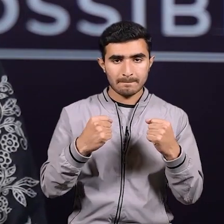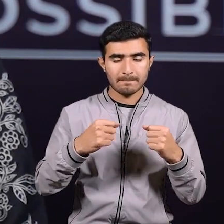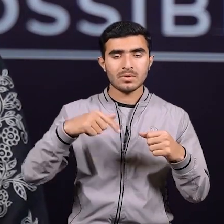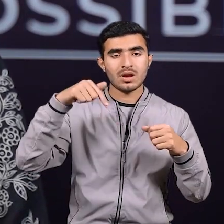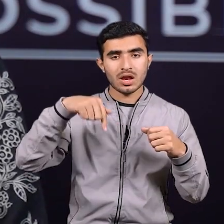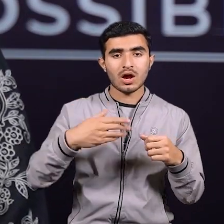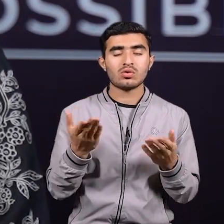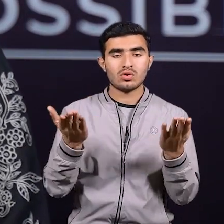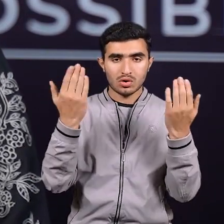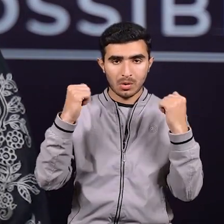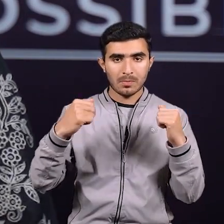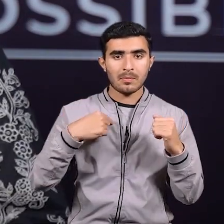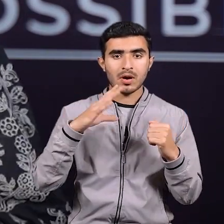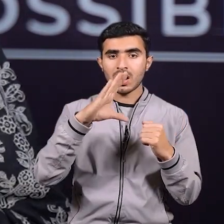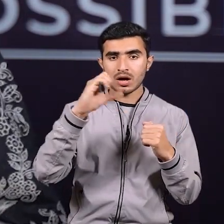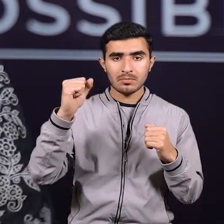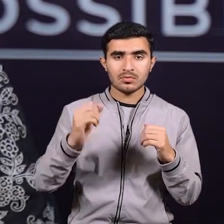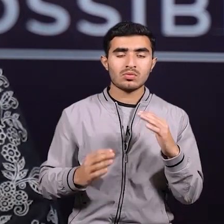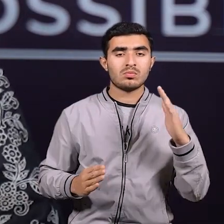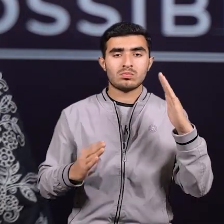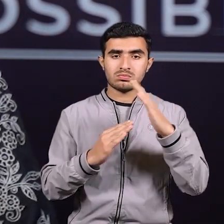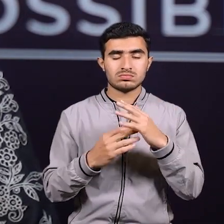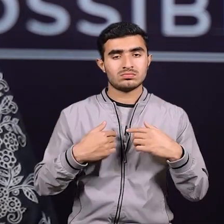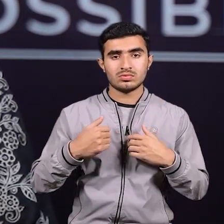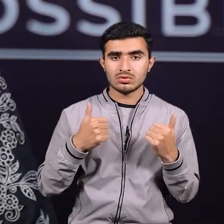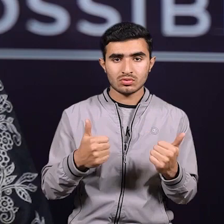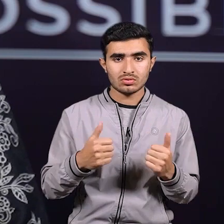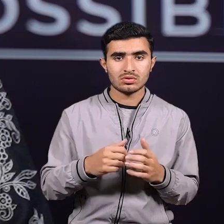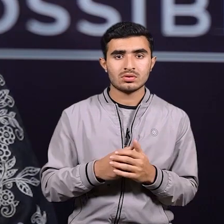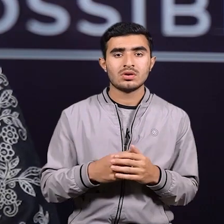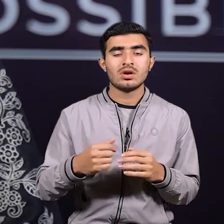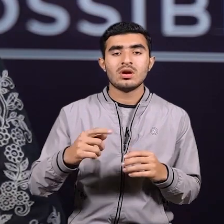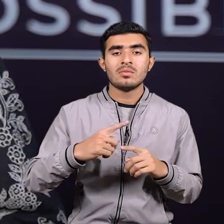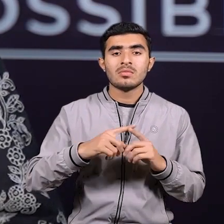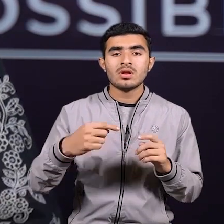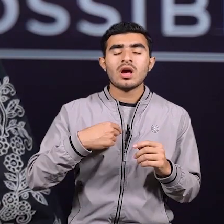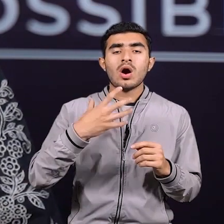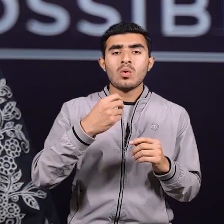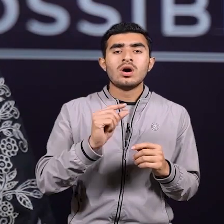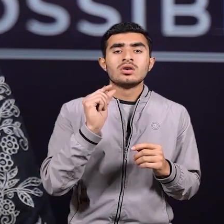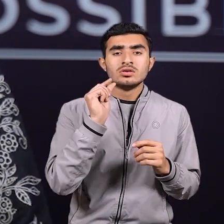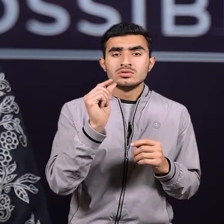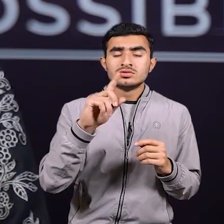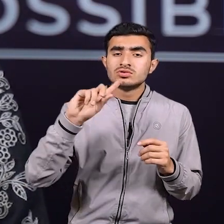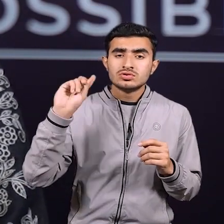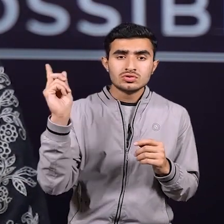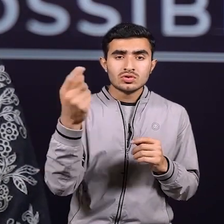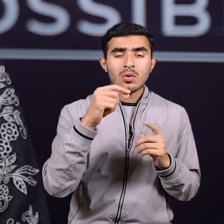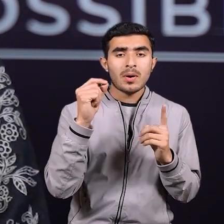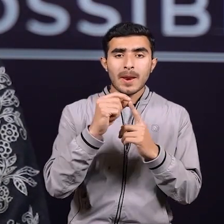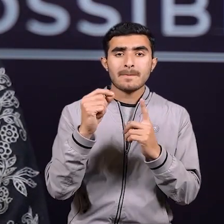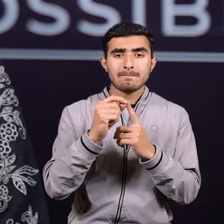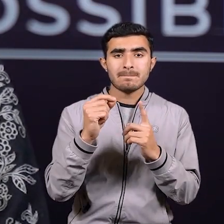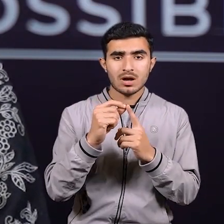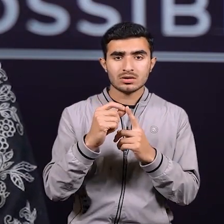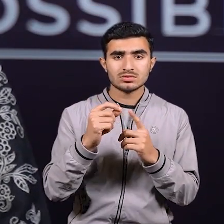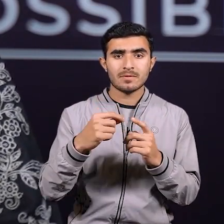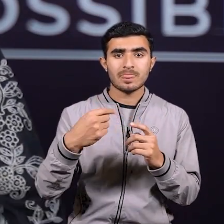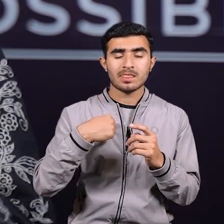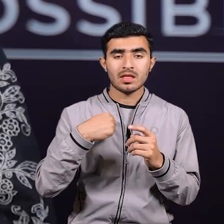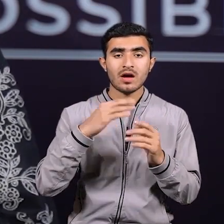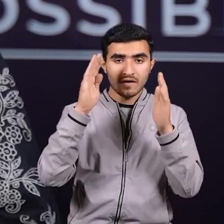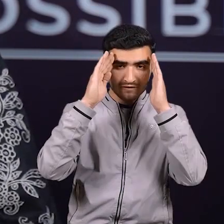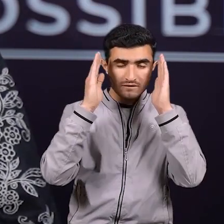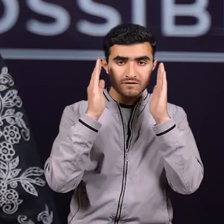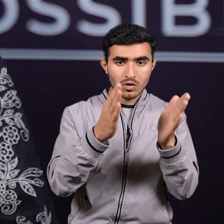है. तो मेरा, what I want to say to the women of Pakistan, to even the youth of Pakistan, is that